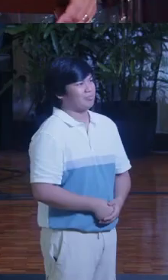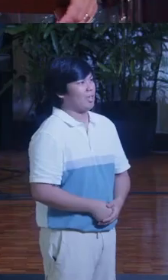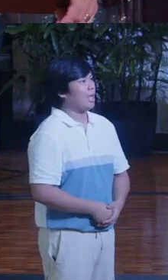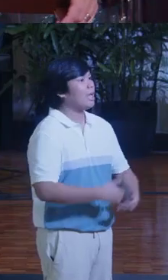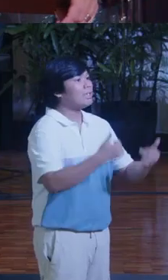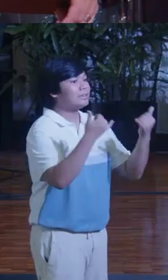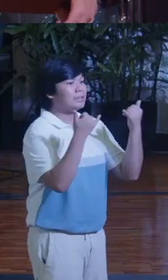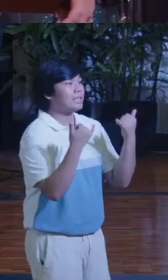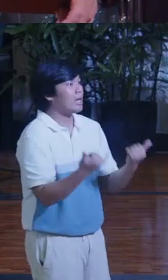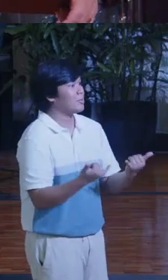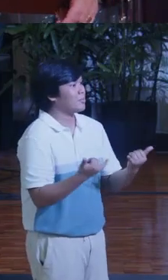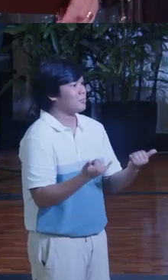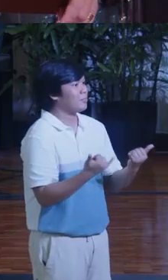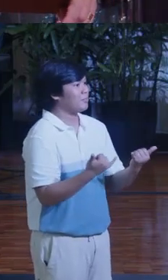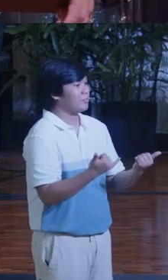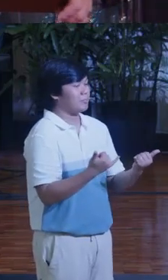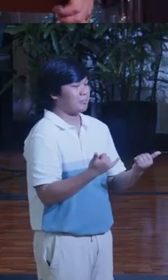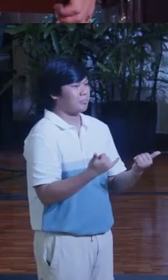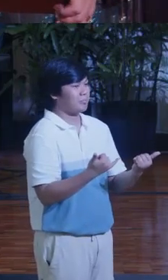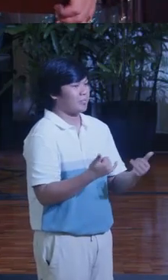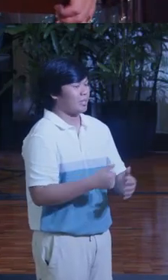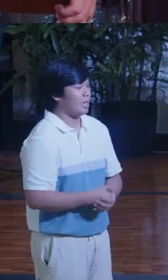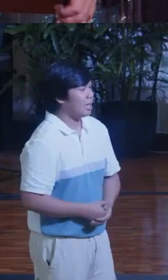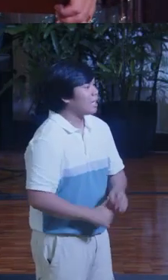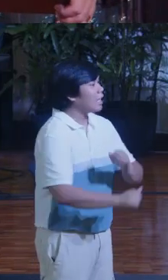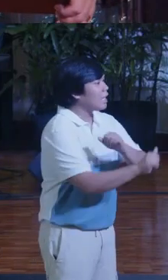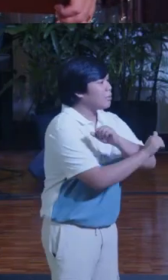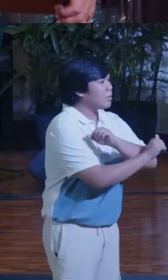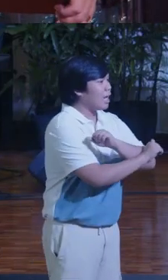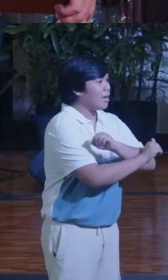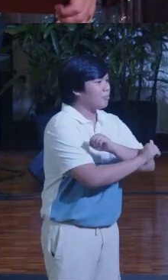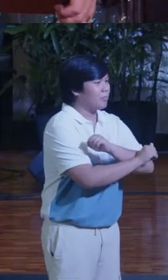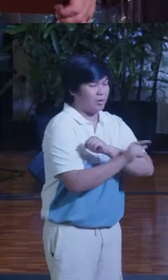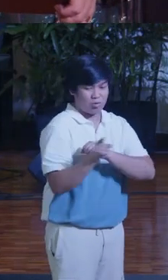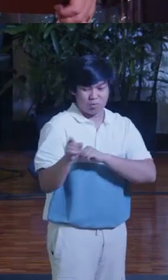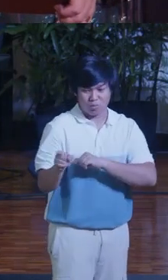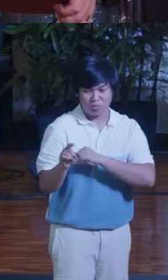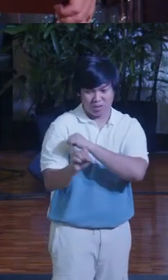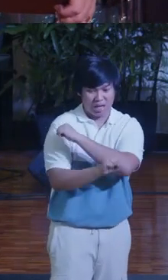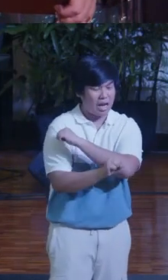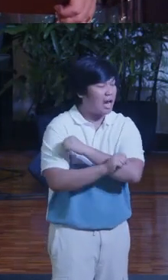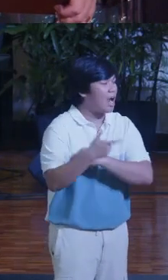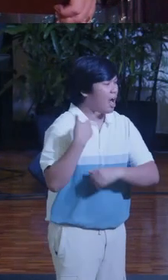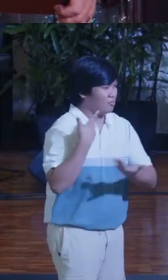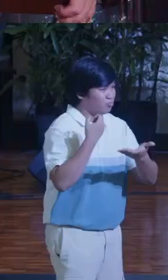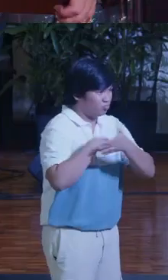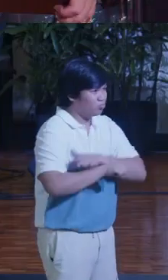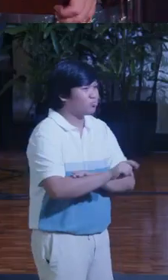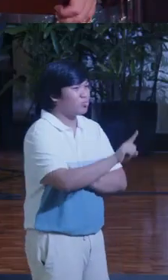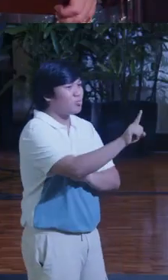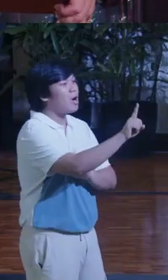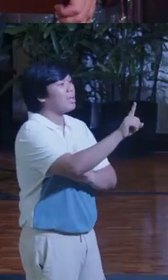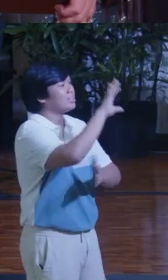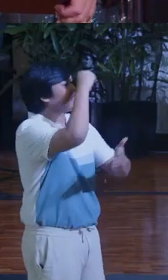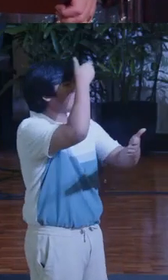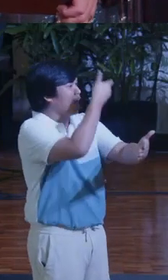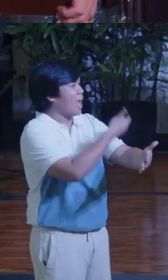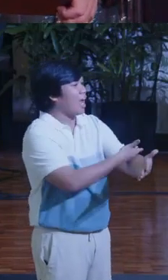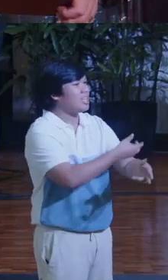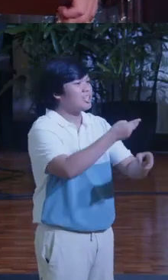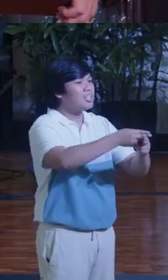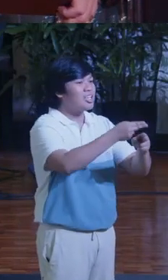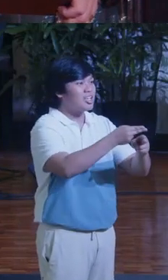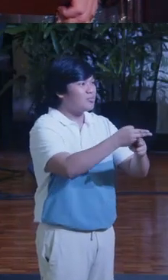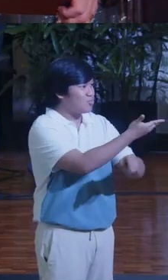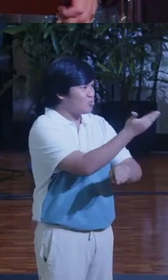Pero nagkaroon siya ng anak kay Sarah. Sa Genesis 21, verses 1